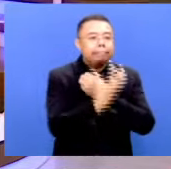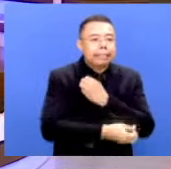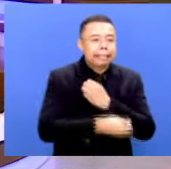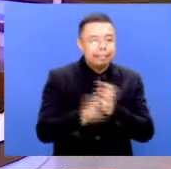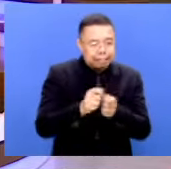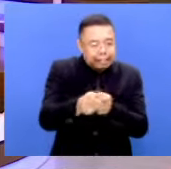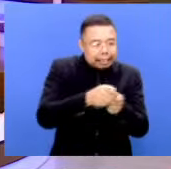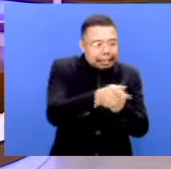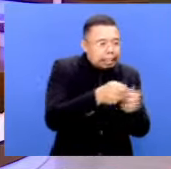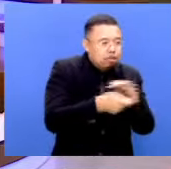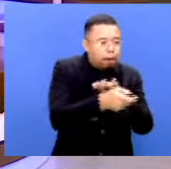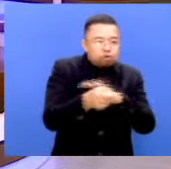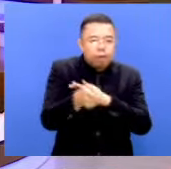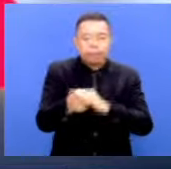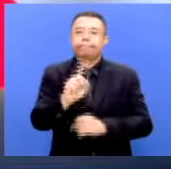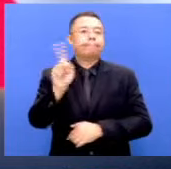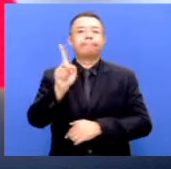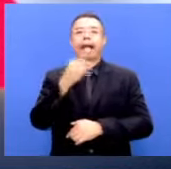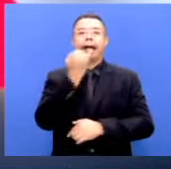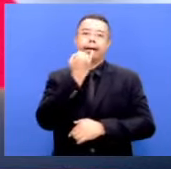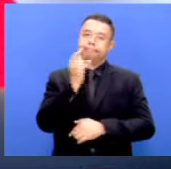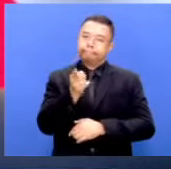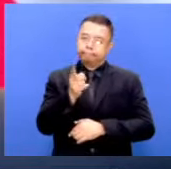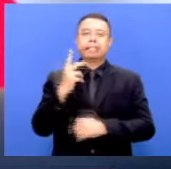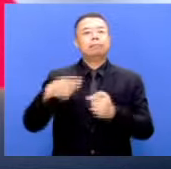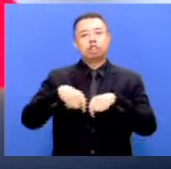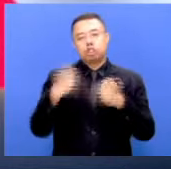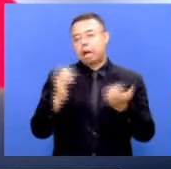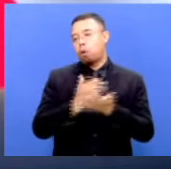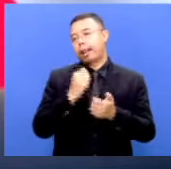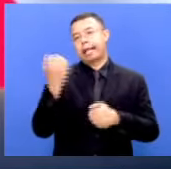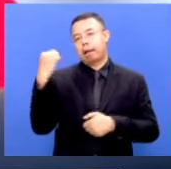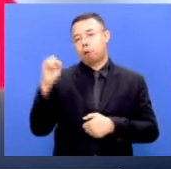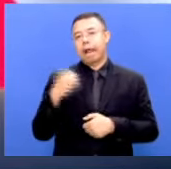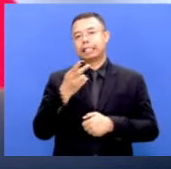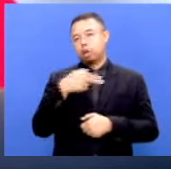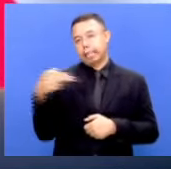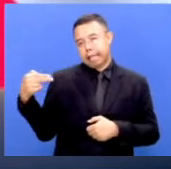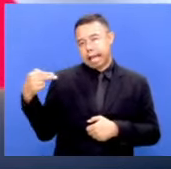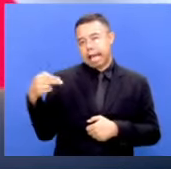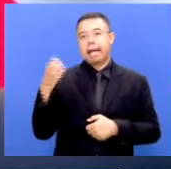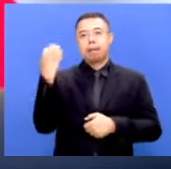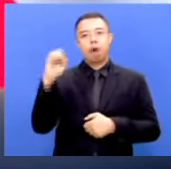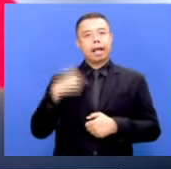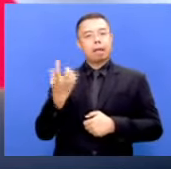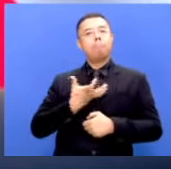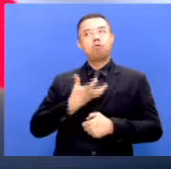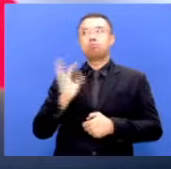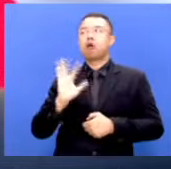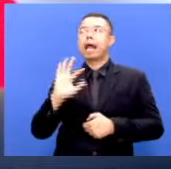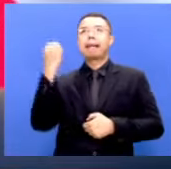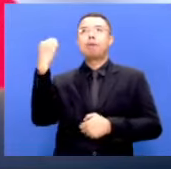seterusnya dan seterusnya ini tentu haram dan ini merusak kualitas demokrasi kita demokrasi yang kita inginkan bukan